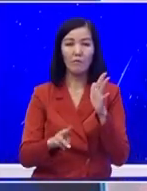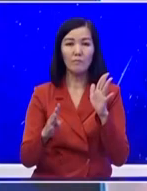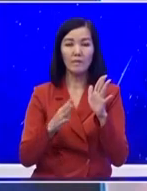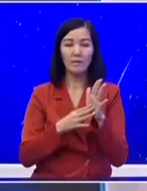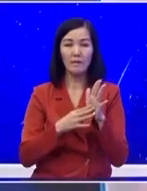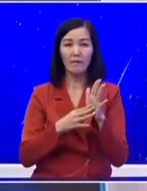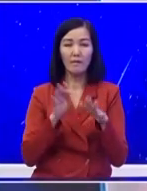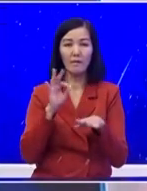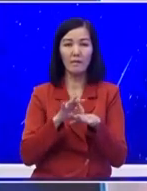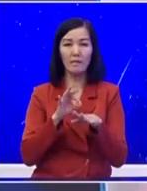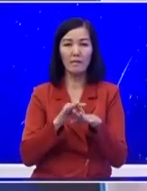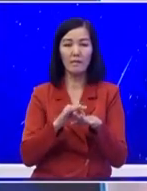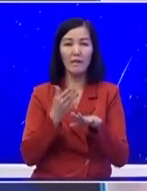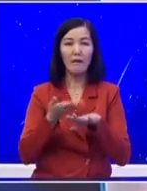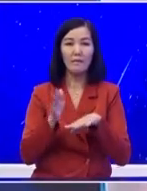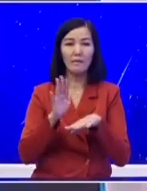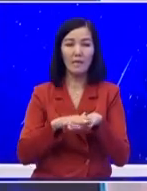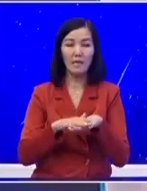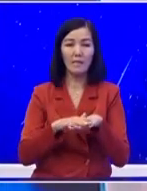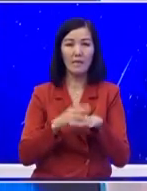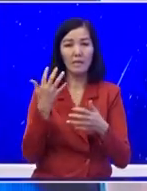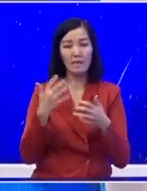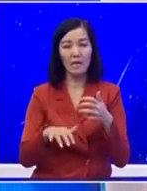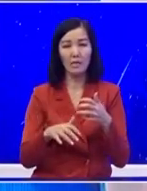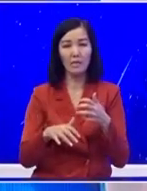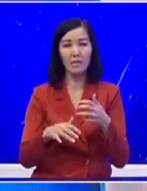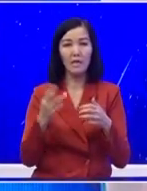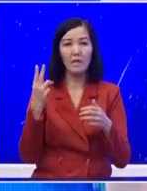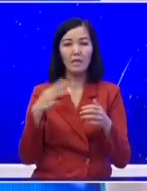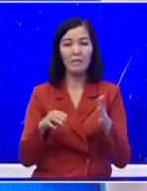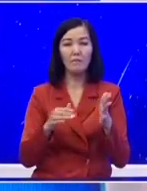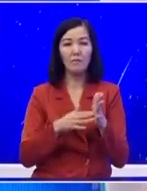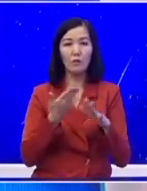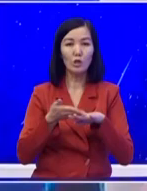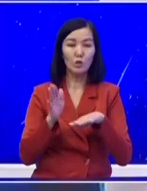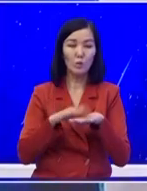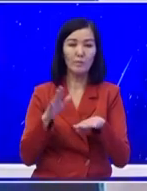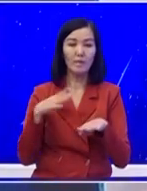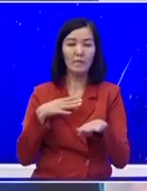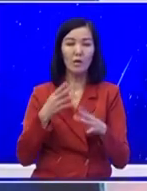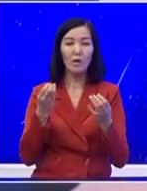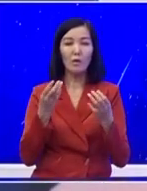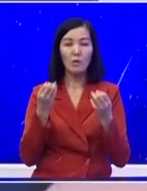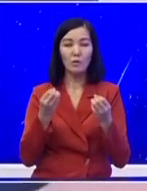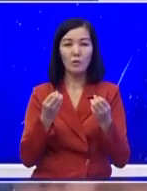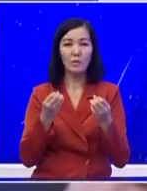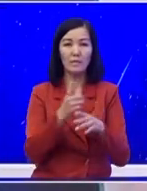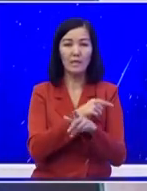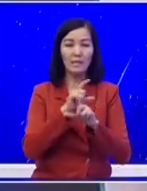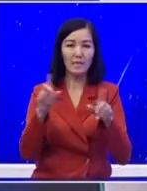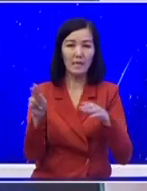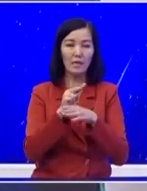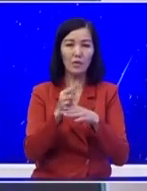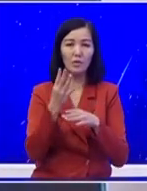98,9% больных оценивается как средняя тяжесть. Из них 330 пациентов находятся в тяжелом состоянии. Кроме того, в стационарах лечится более